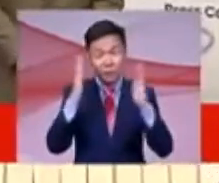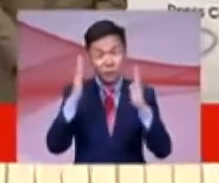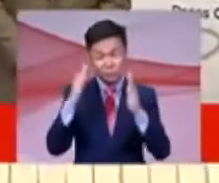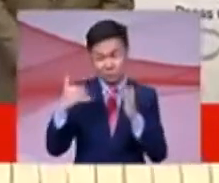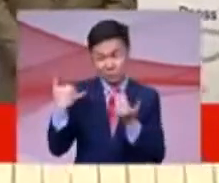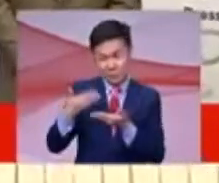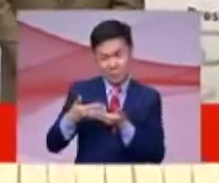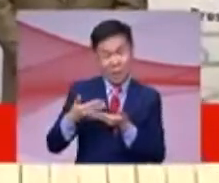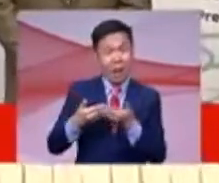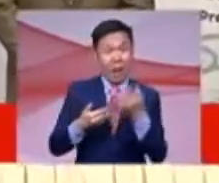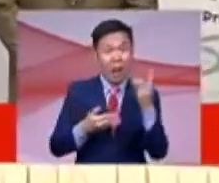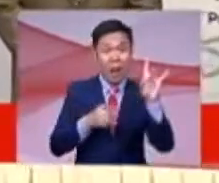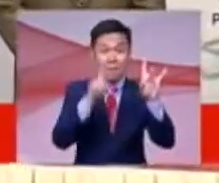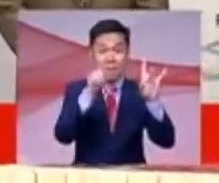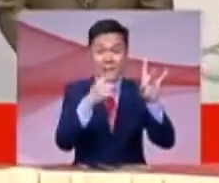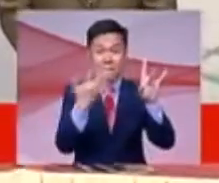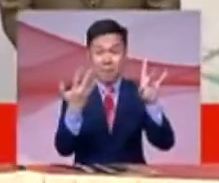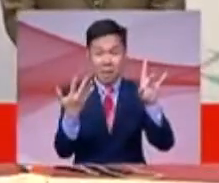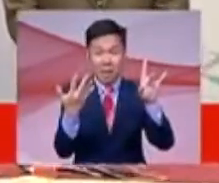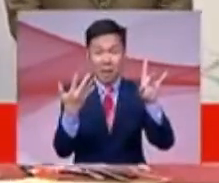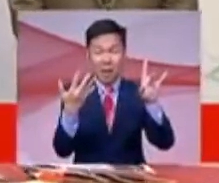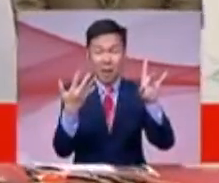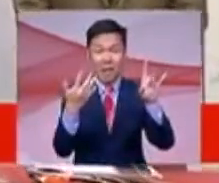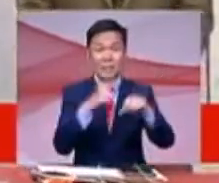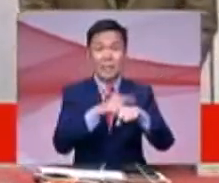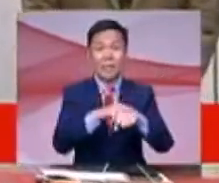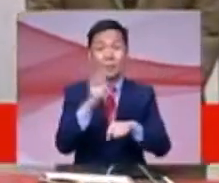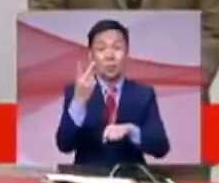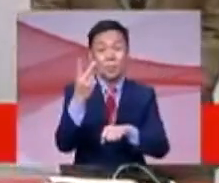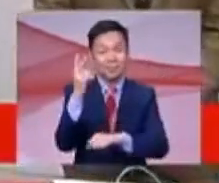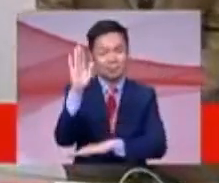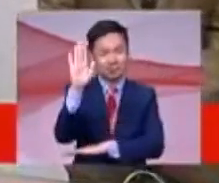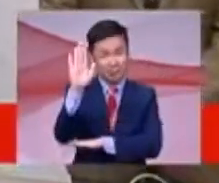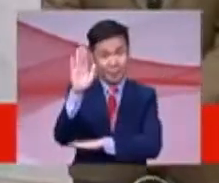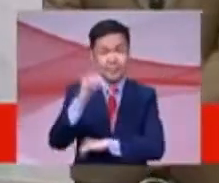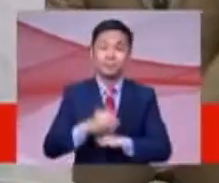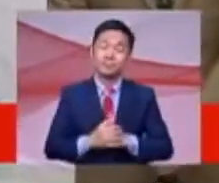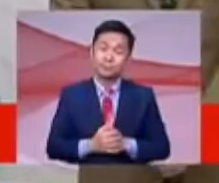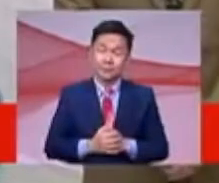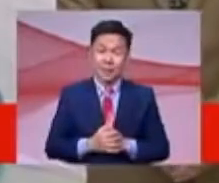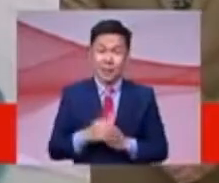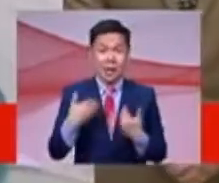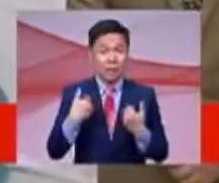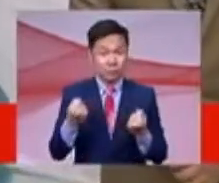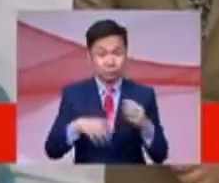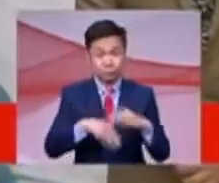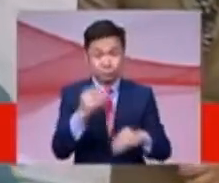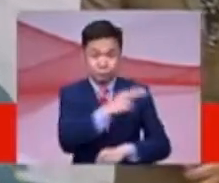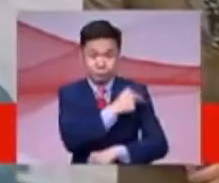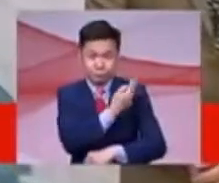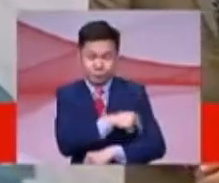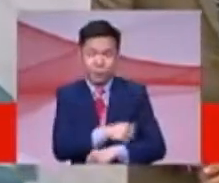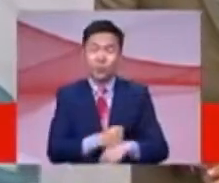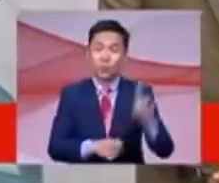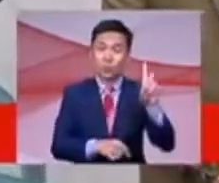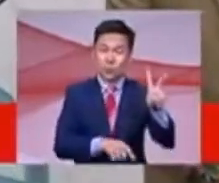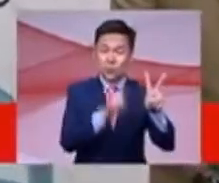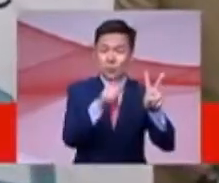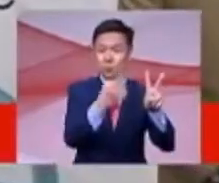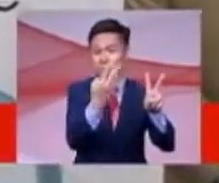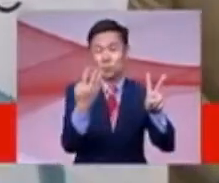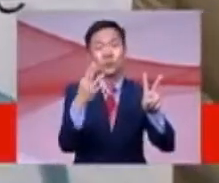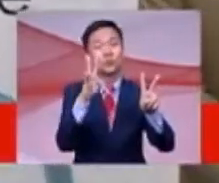sehingga 8 Mei 2021 jam 12:30 hari. Kes sembuh ialah 2,719